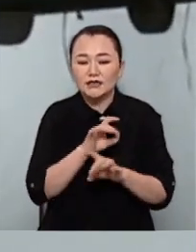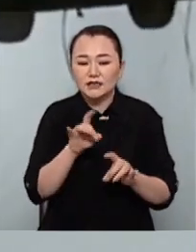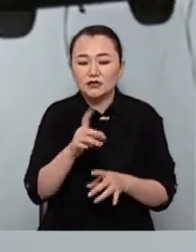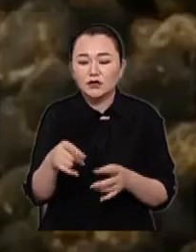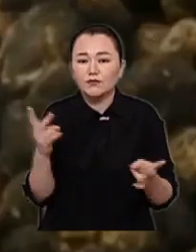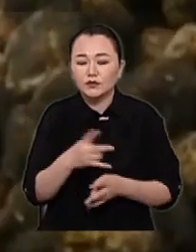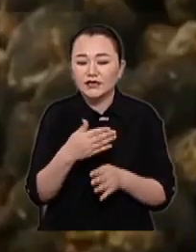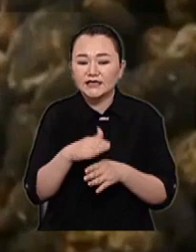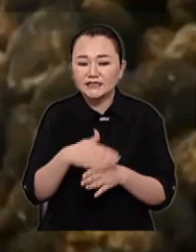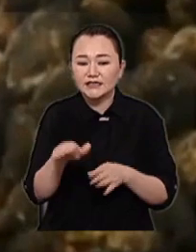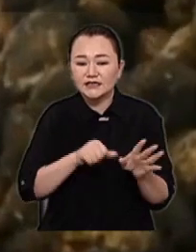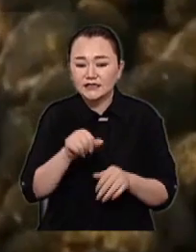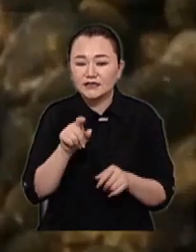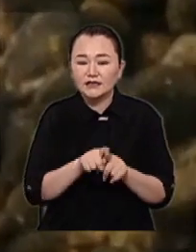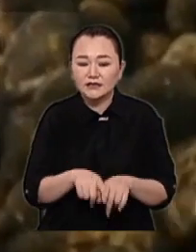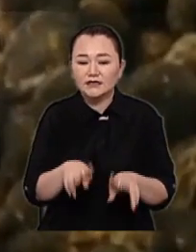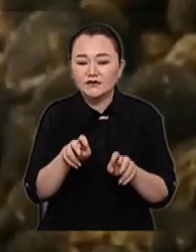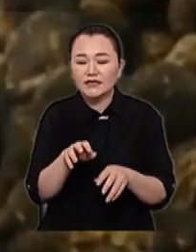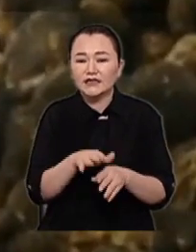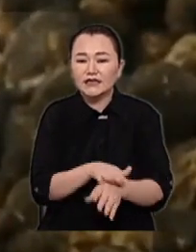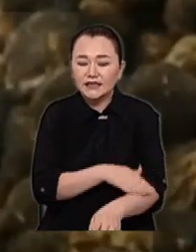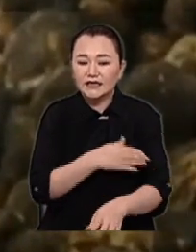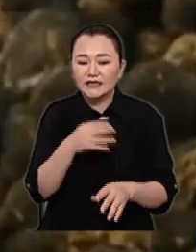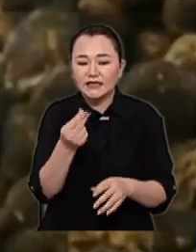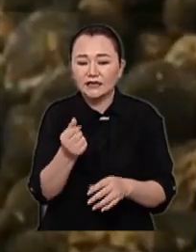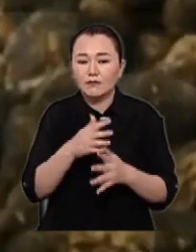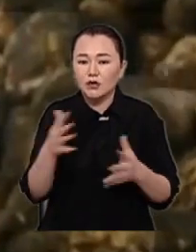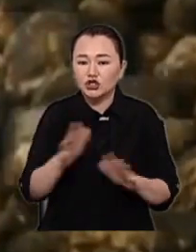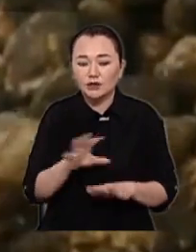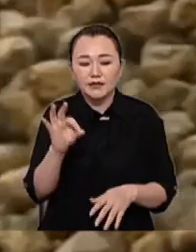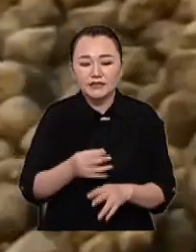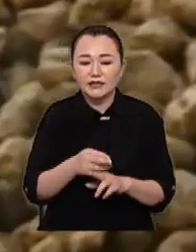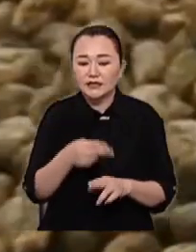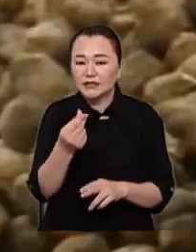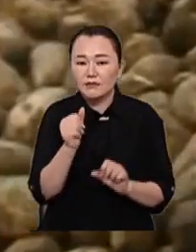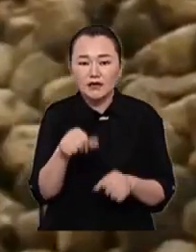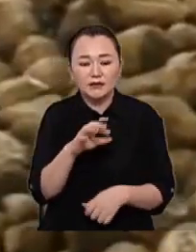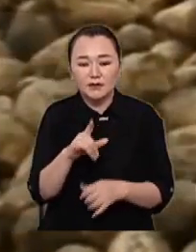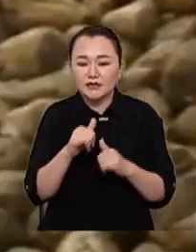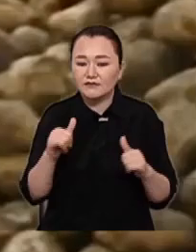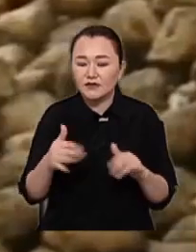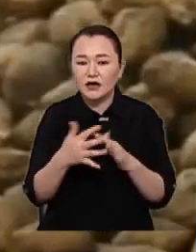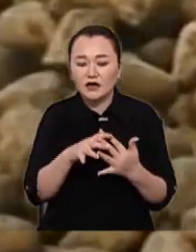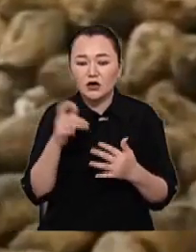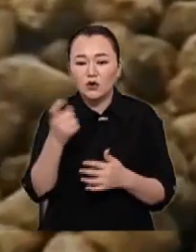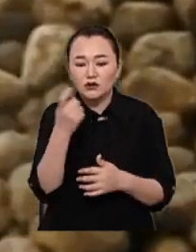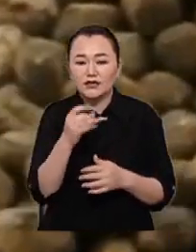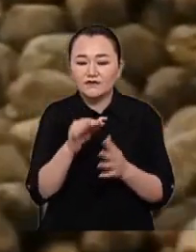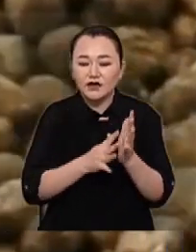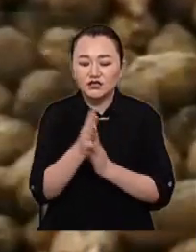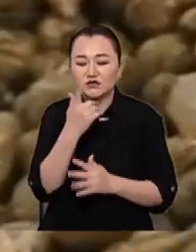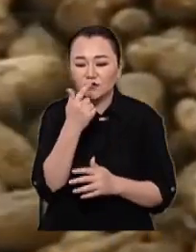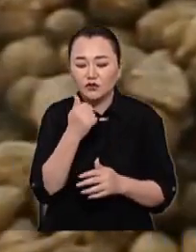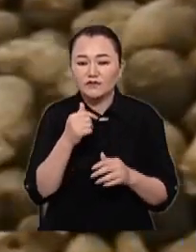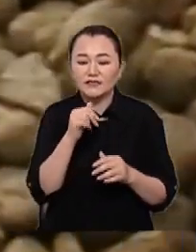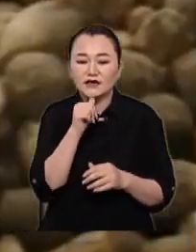нужны кредитные линии, так называемые длинные деньги под небольшие проценты. На эти средства они могли бы развивать агрохолдинги и выращивать свеклу